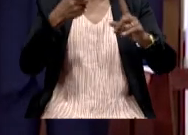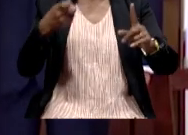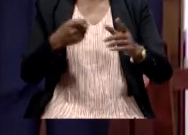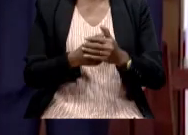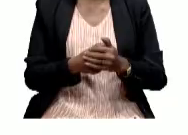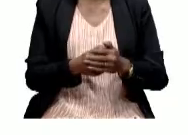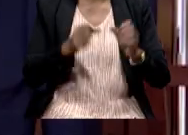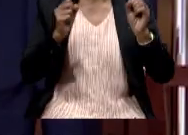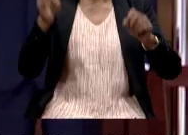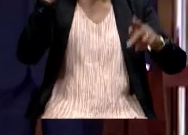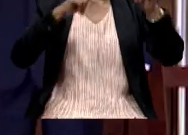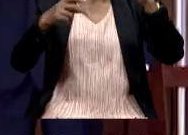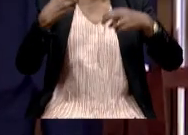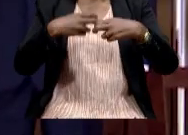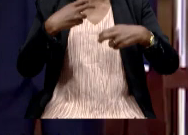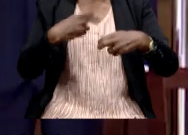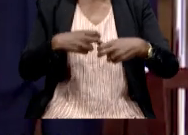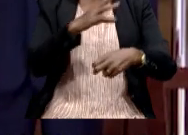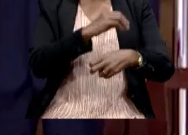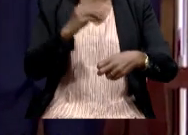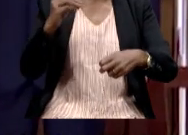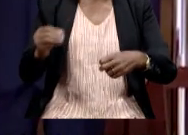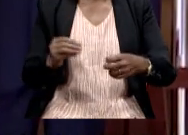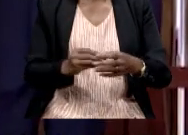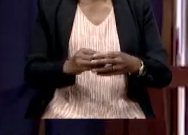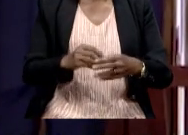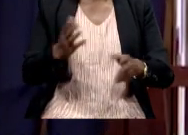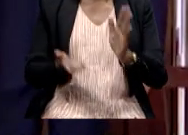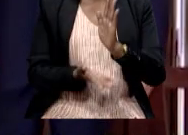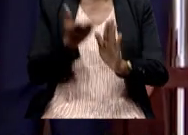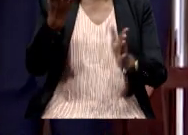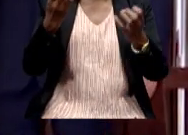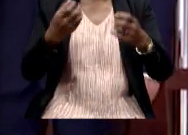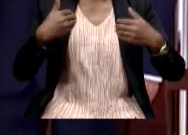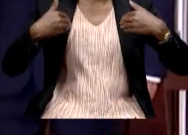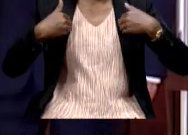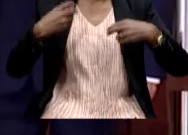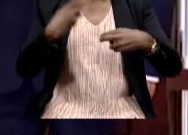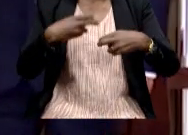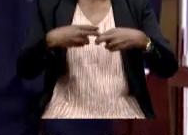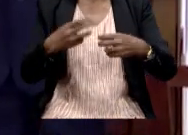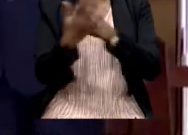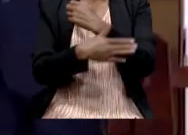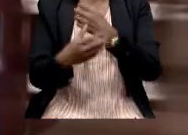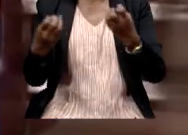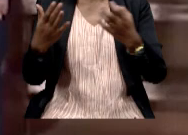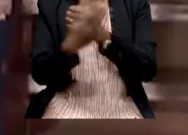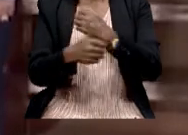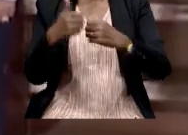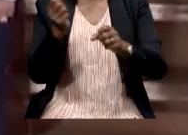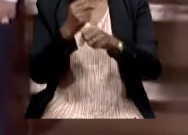Somebody Kaze alimentar energi Abang flash maka smosyu crazy handsome barat noyan assombalonga